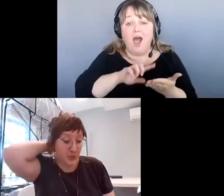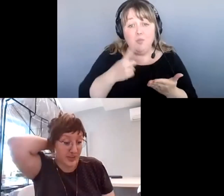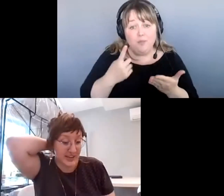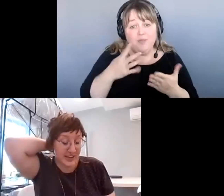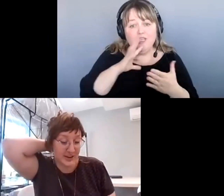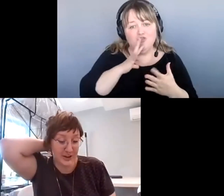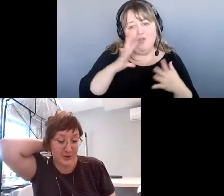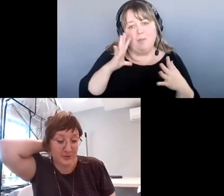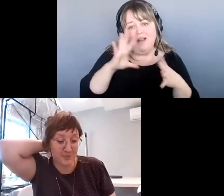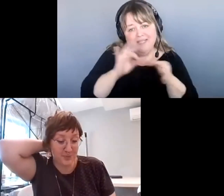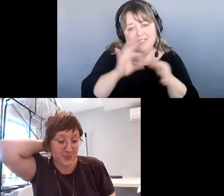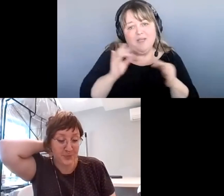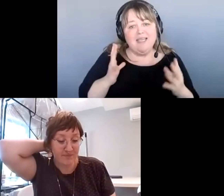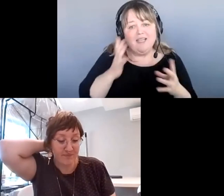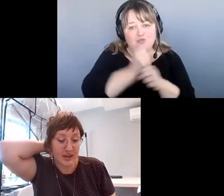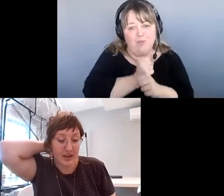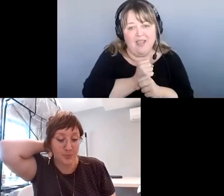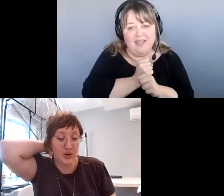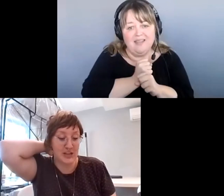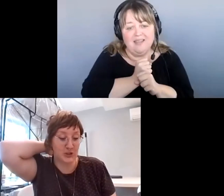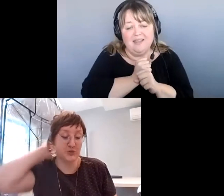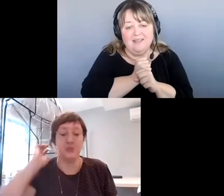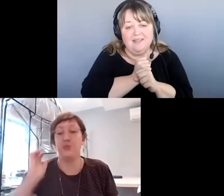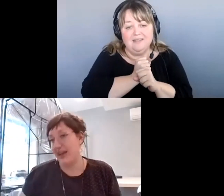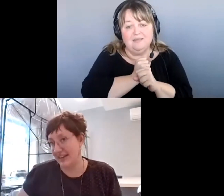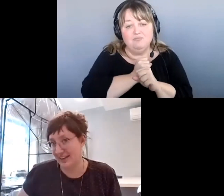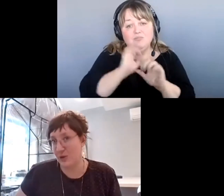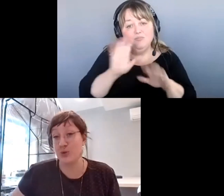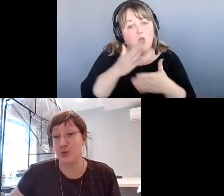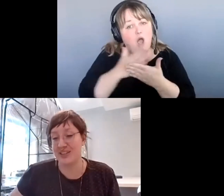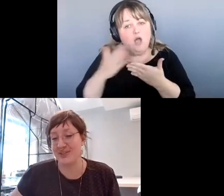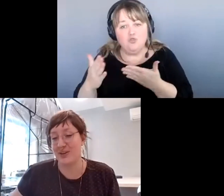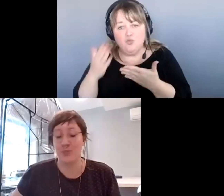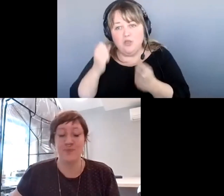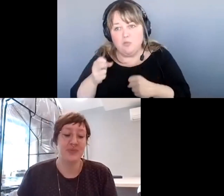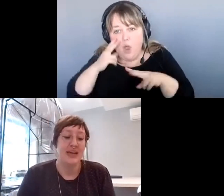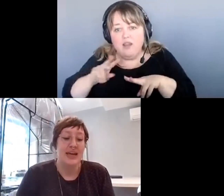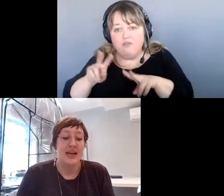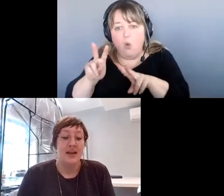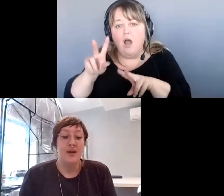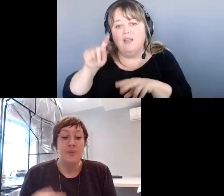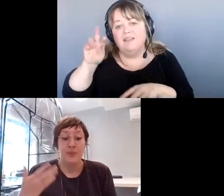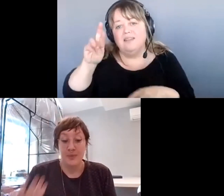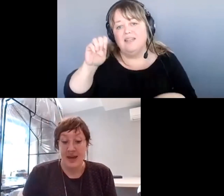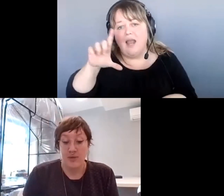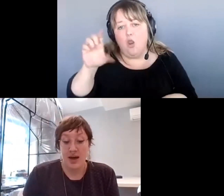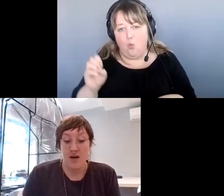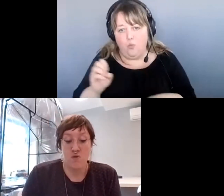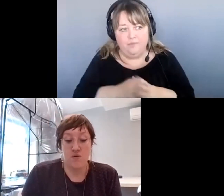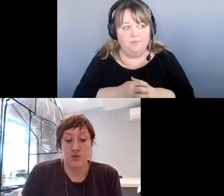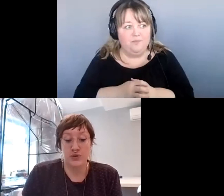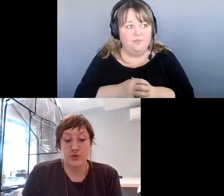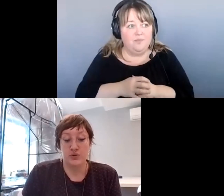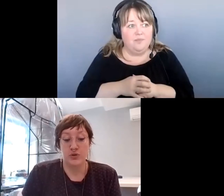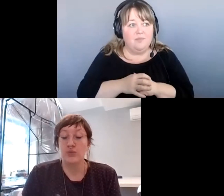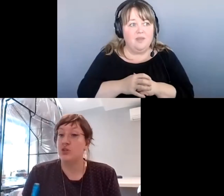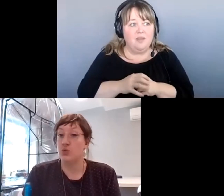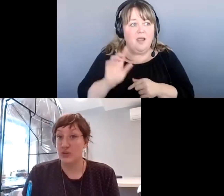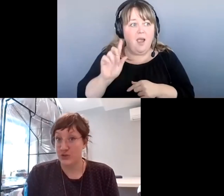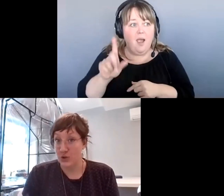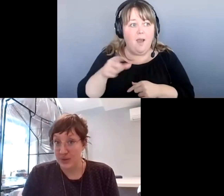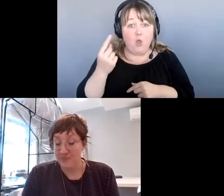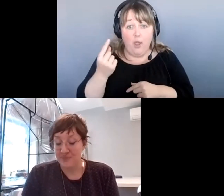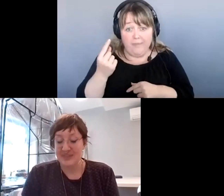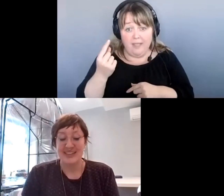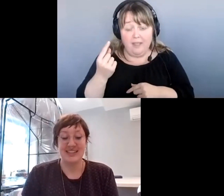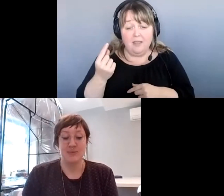résumé, puis pour la suite, vous pouvez aller consulter le Trello. Premièrement, on va continuer